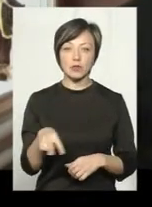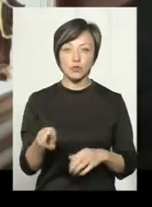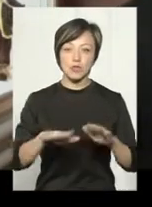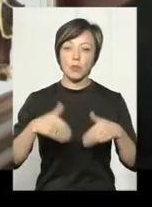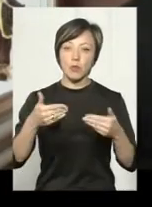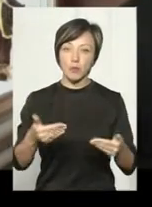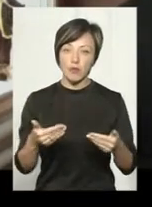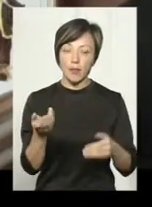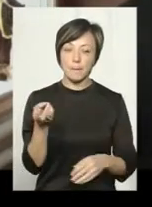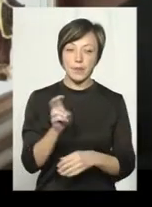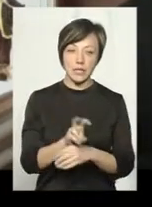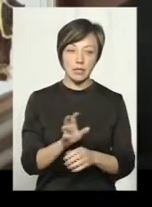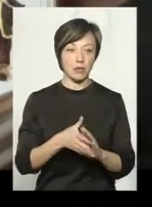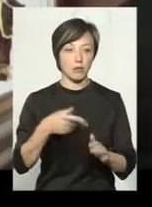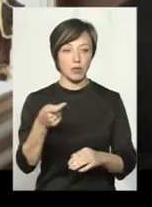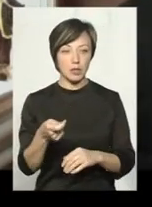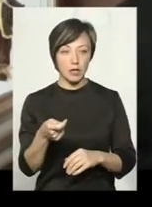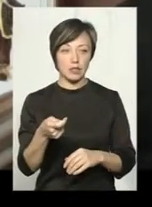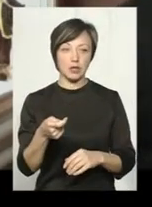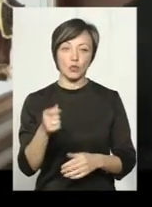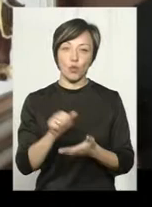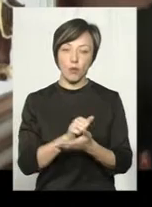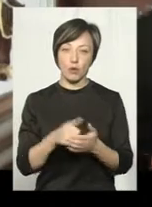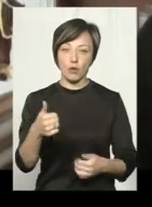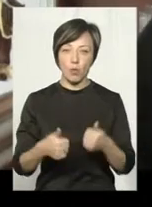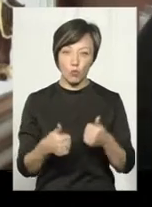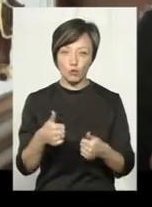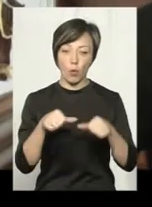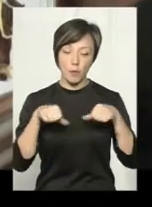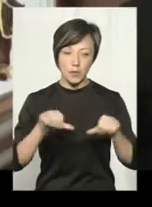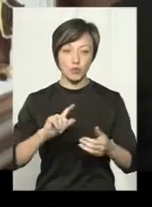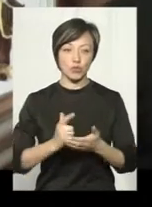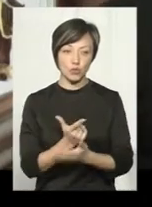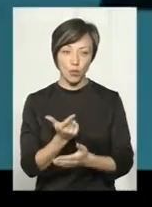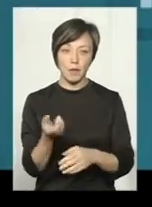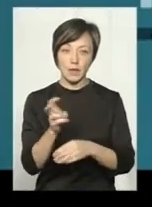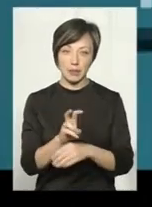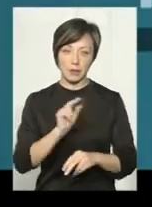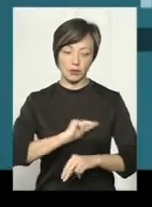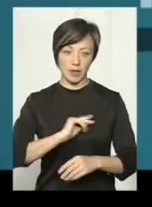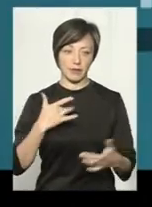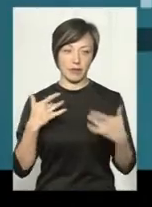запропонували їй прийти, подати свій документат на конкурс, пройти конкурсну комісію і знову прийти працювати в театр.